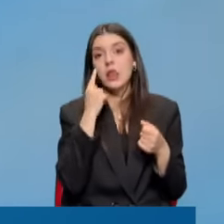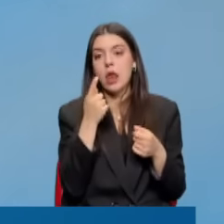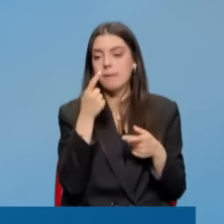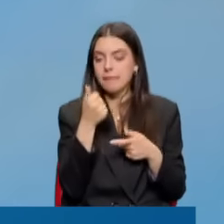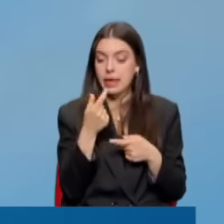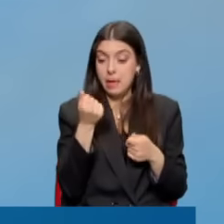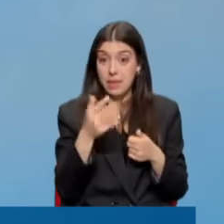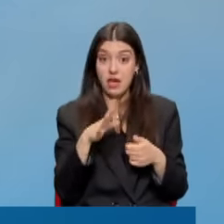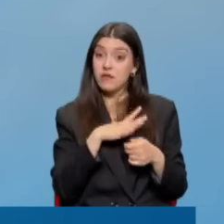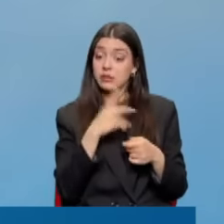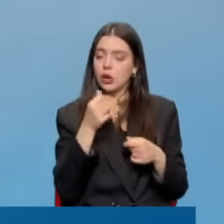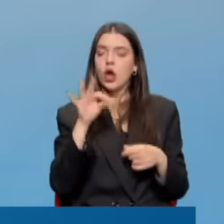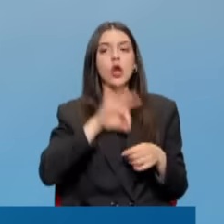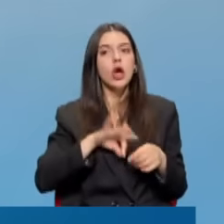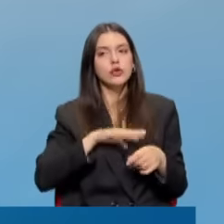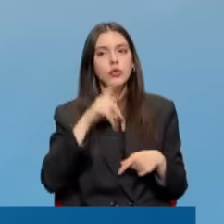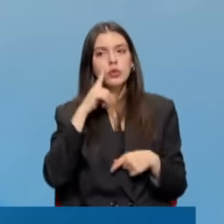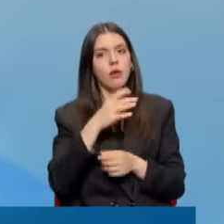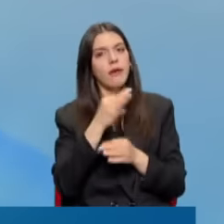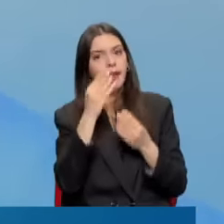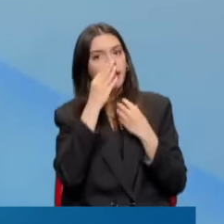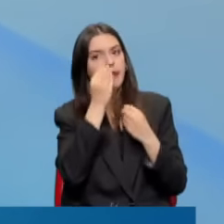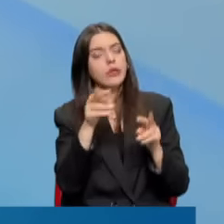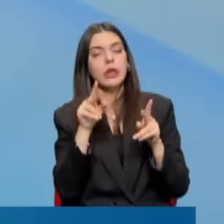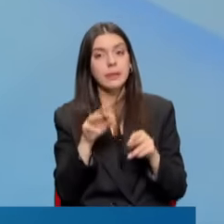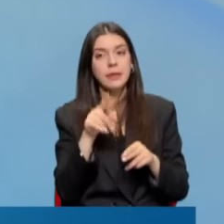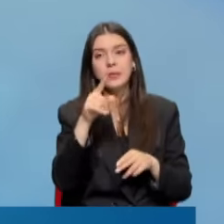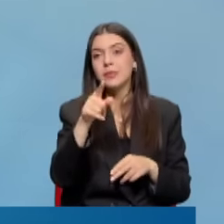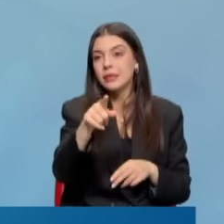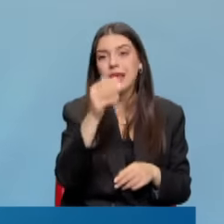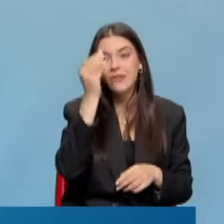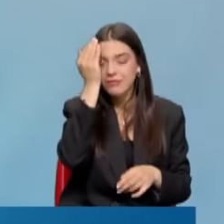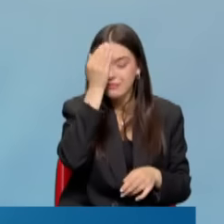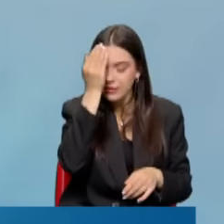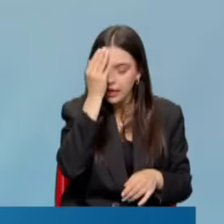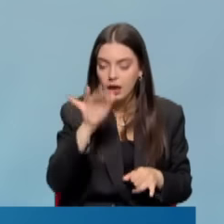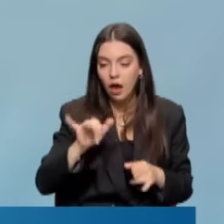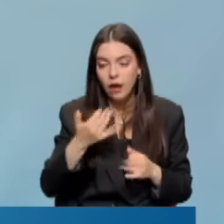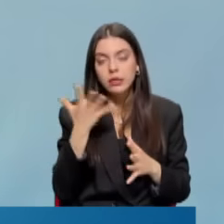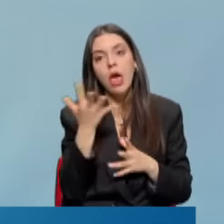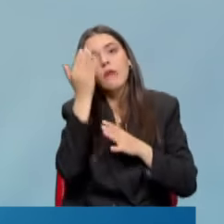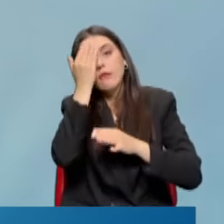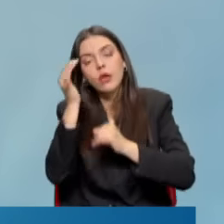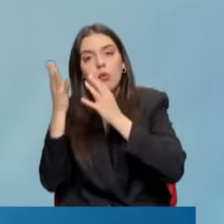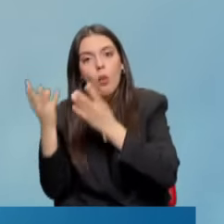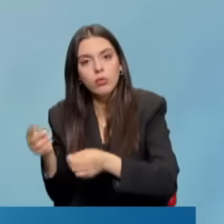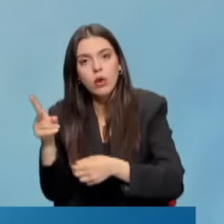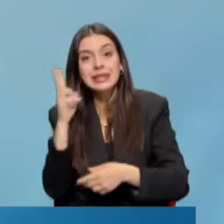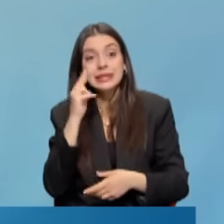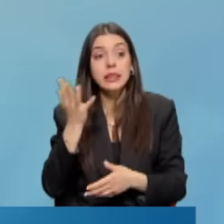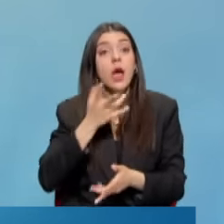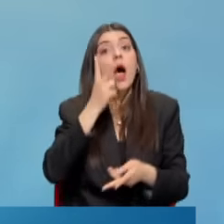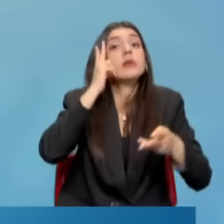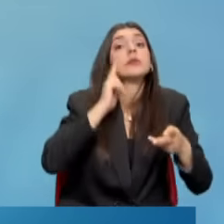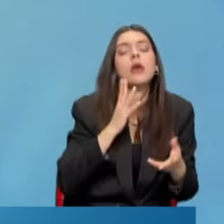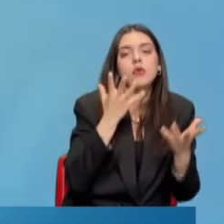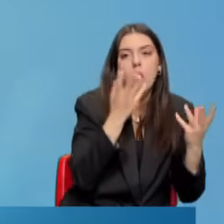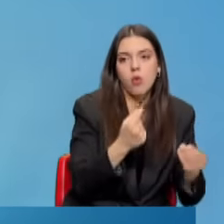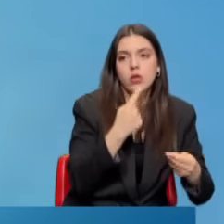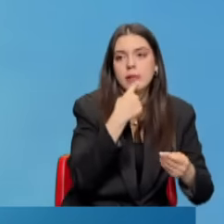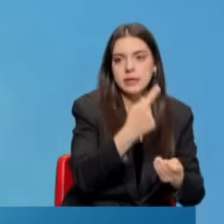ödüllendirdiği görüyoruz dedi Erdoğan sistemi fakiri fakirleştiren zengini daha zengin hale getirdiğini